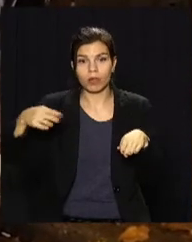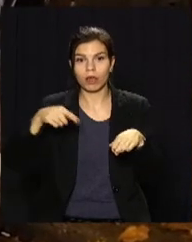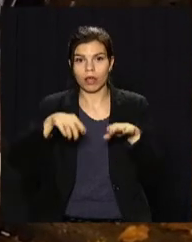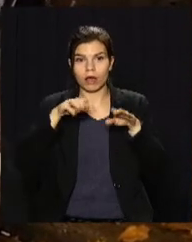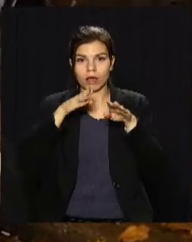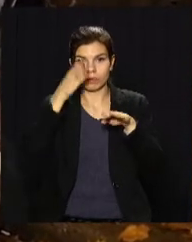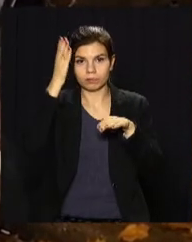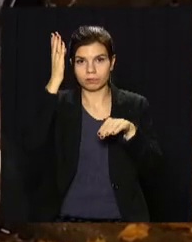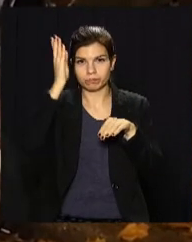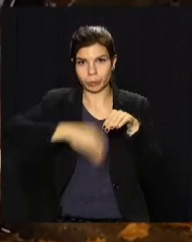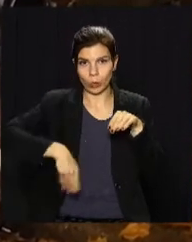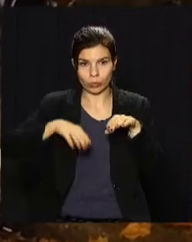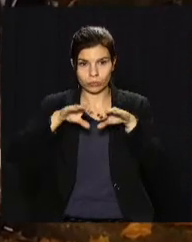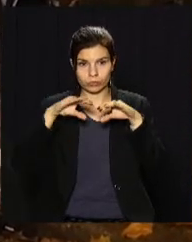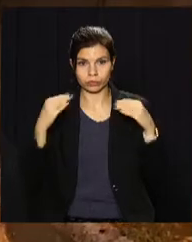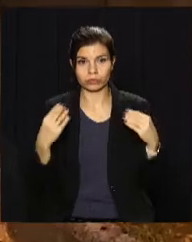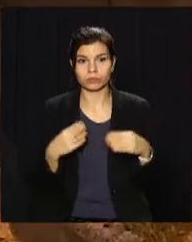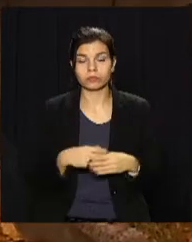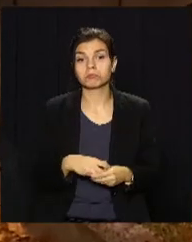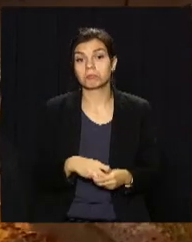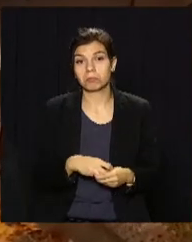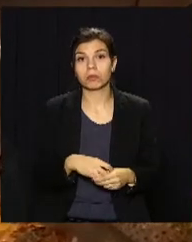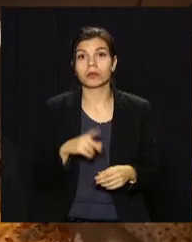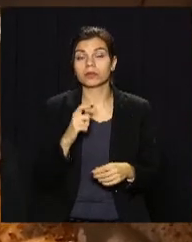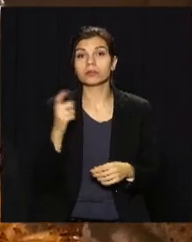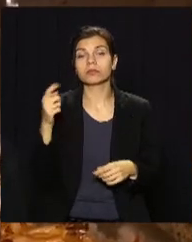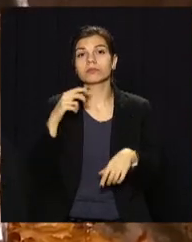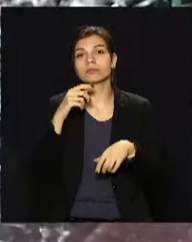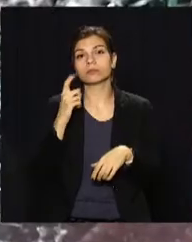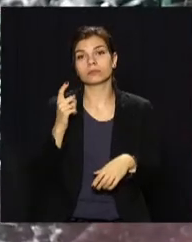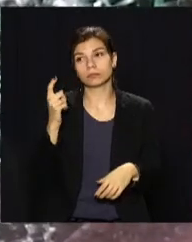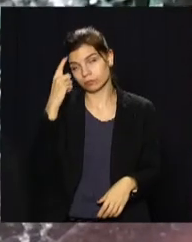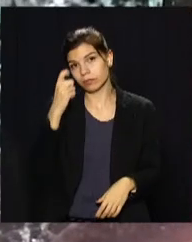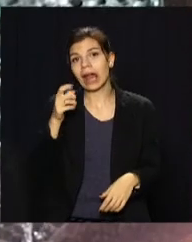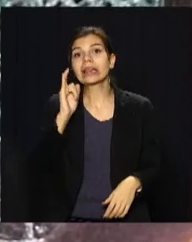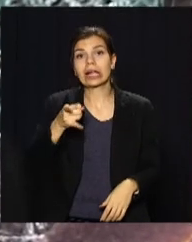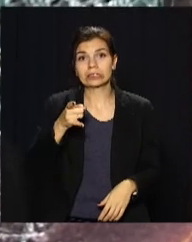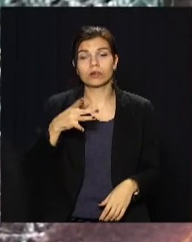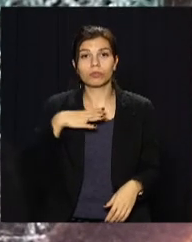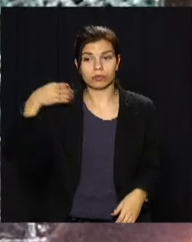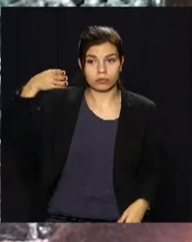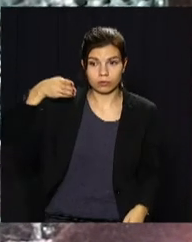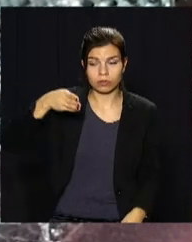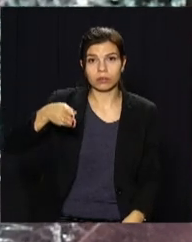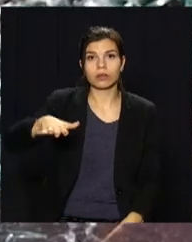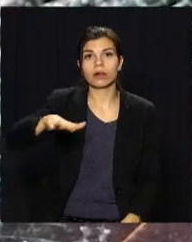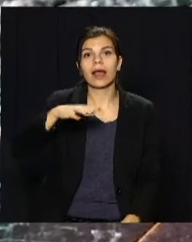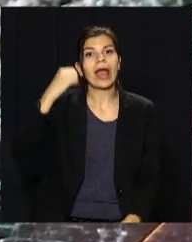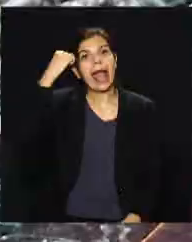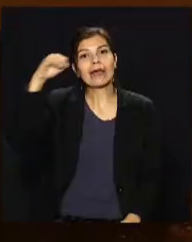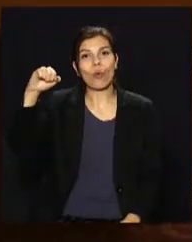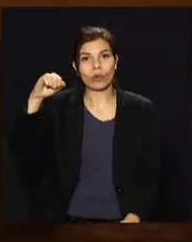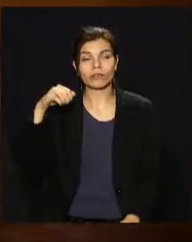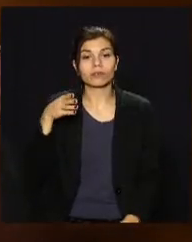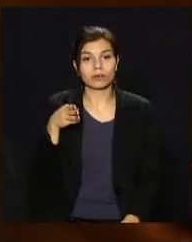на дві частини. За попередньою версією правоохоронців, таксі виїжджало з провулку на проспект Героїв.